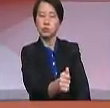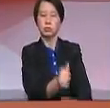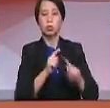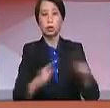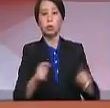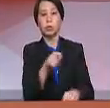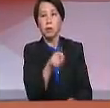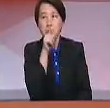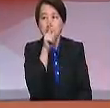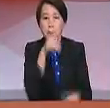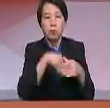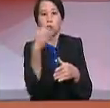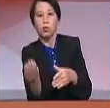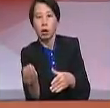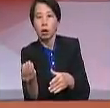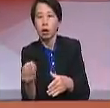keluar